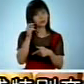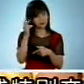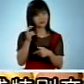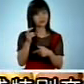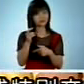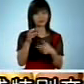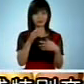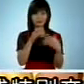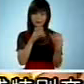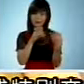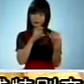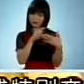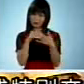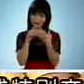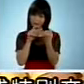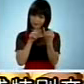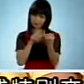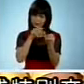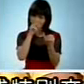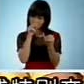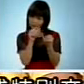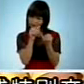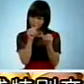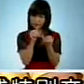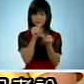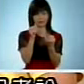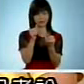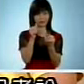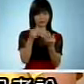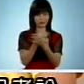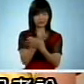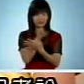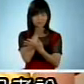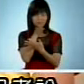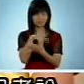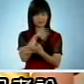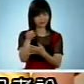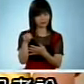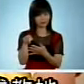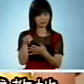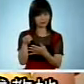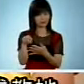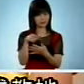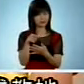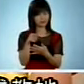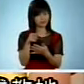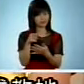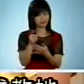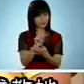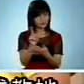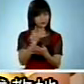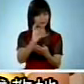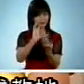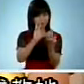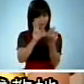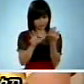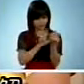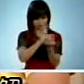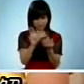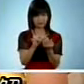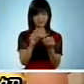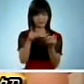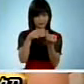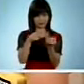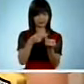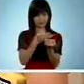有所谓的特别待遇或特别辛苦，只是我们会去思考说用什么样的方式教他，然后让